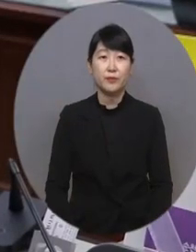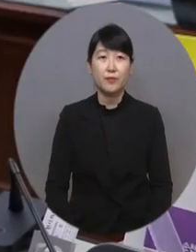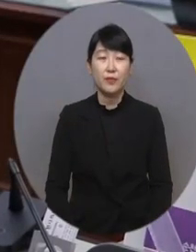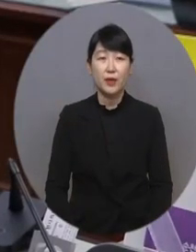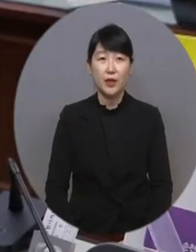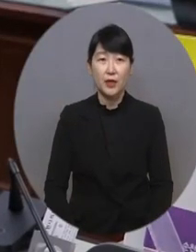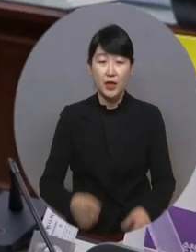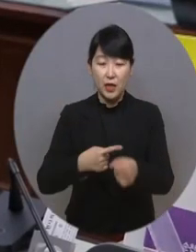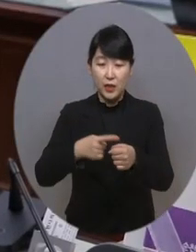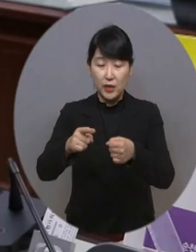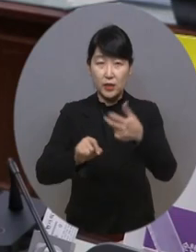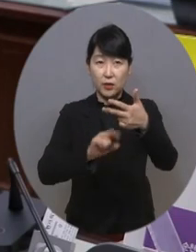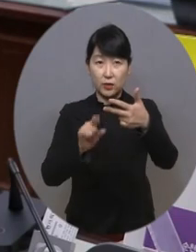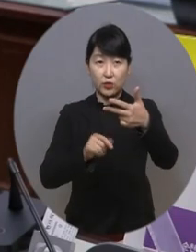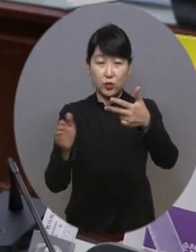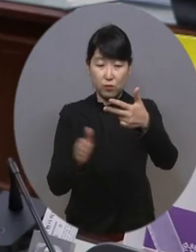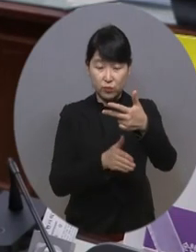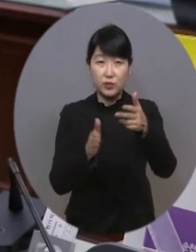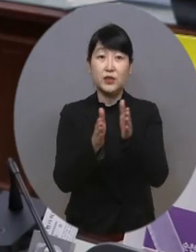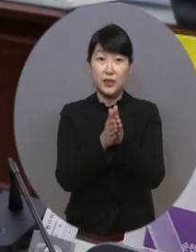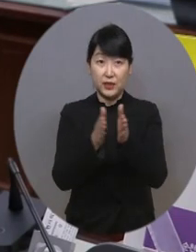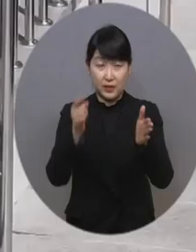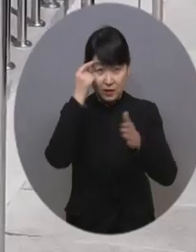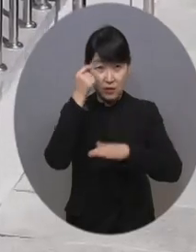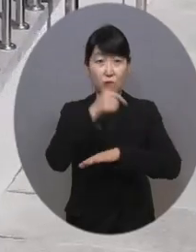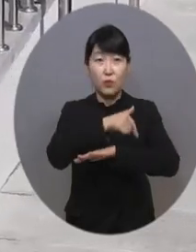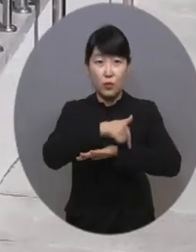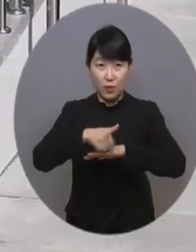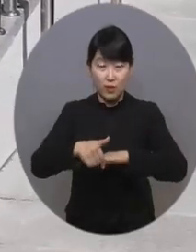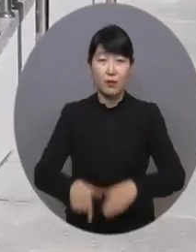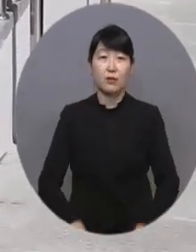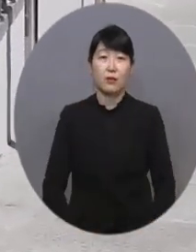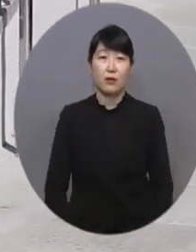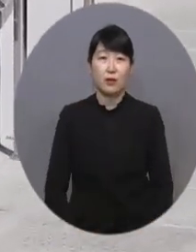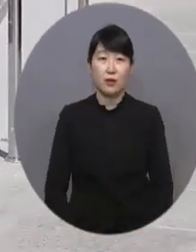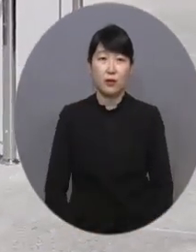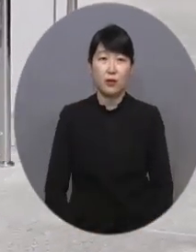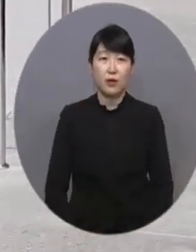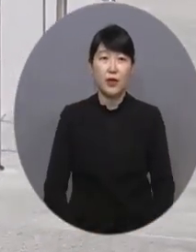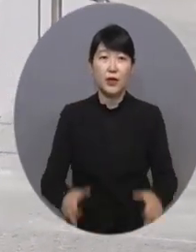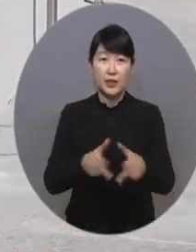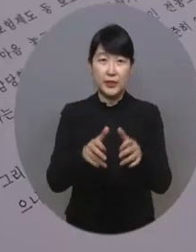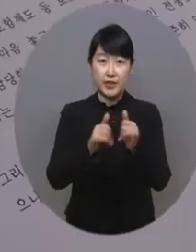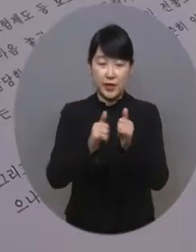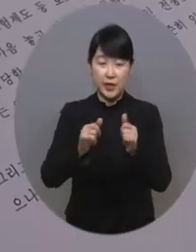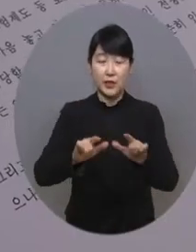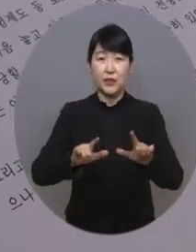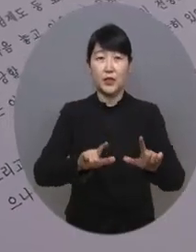오는 2023년 7월부터 시행될 계획으로 이동약자 장애인의 생활 안정과